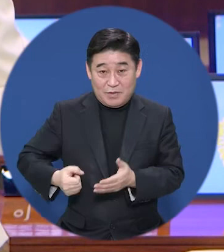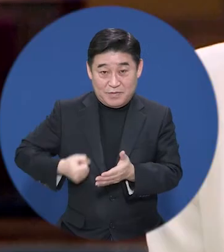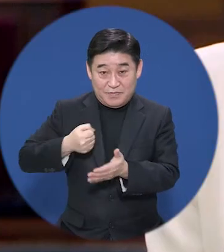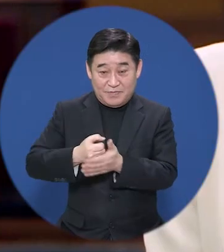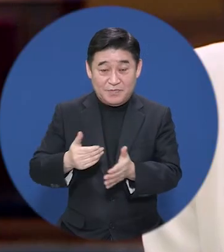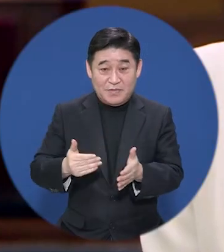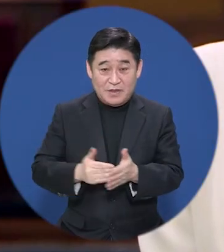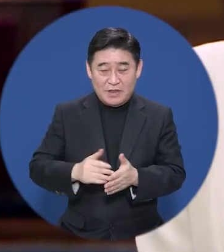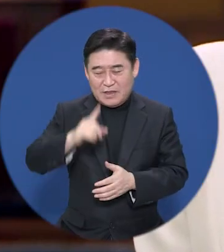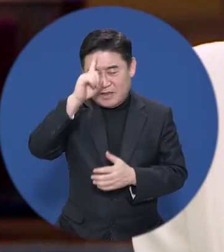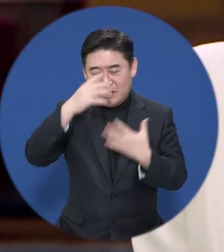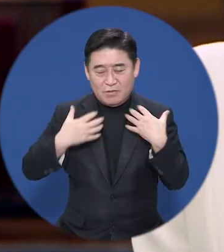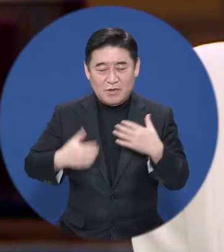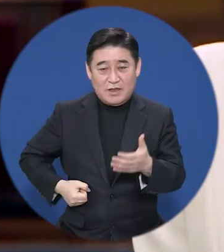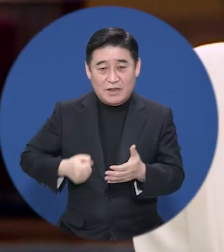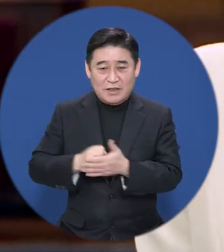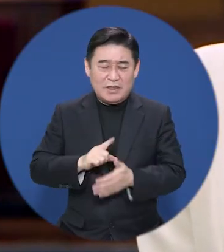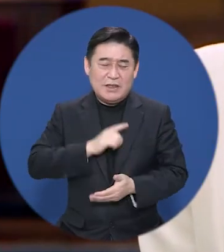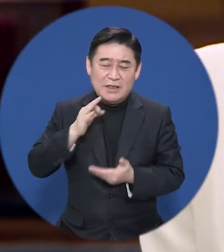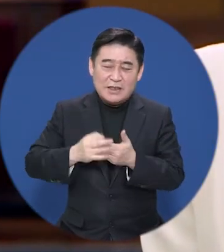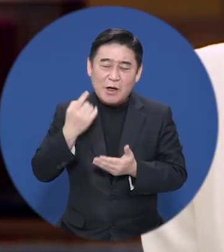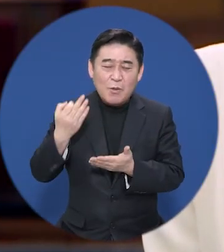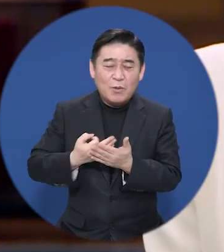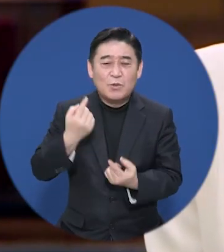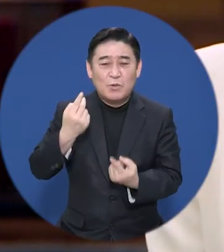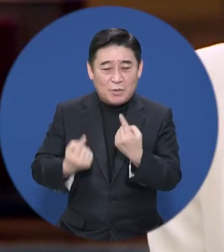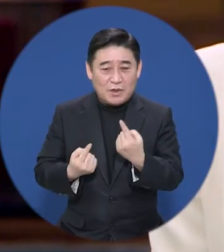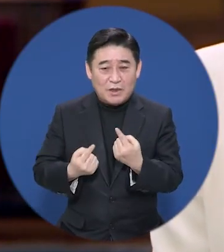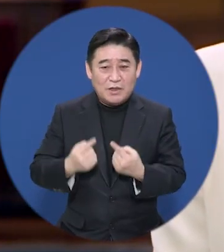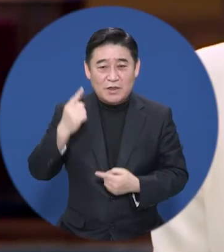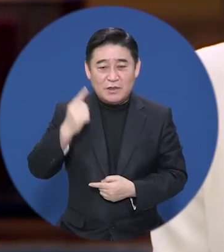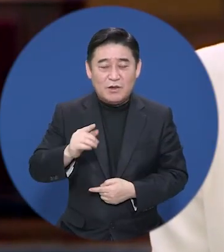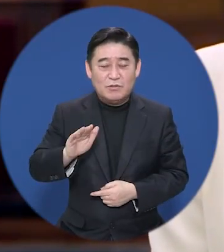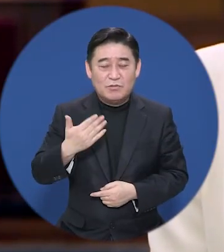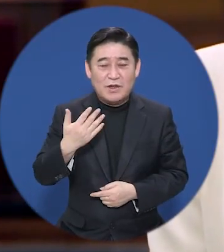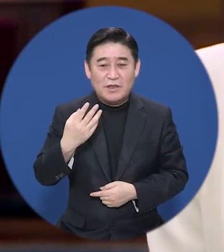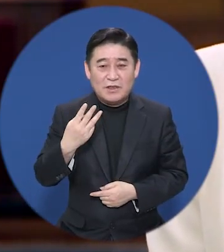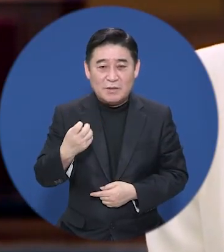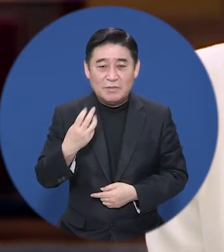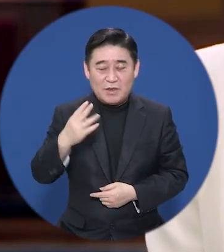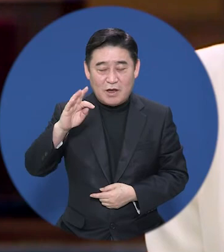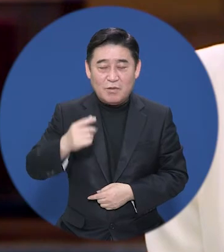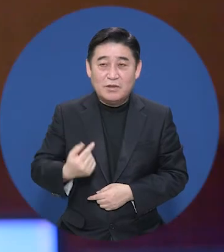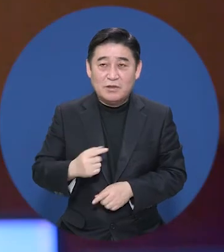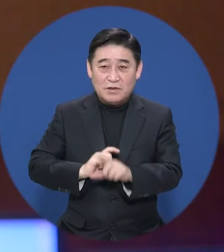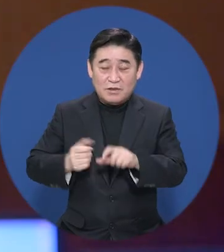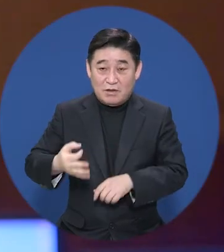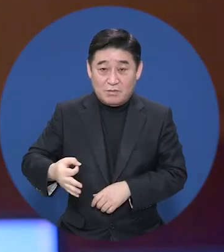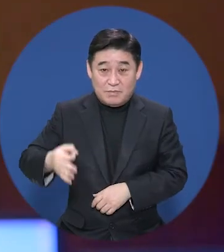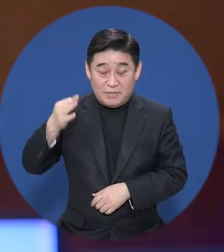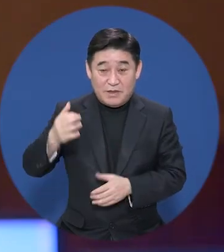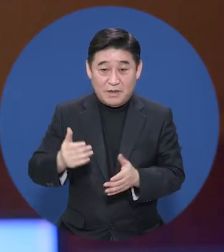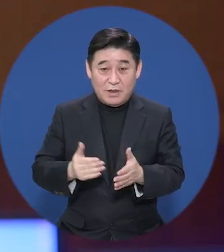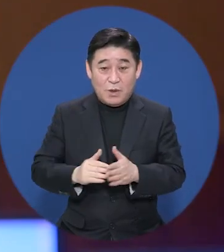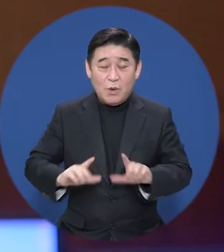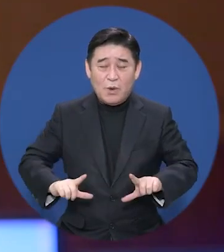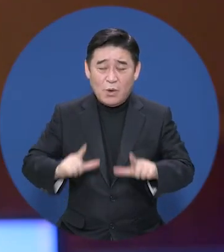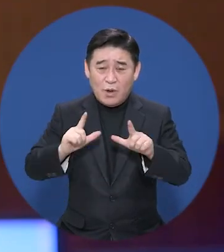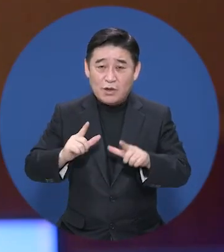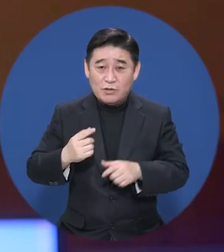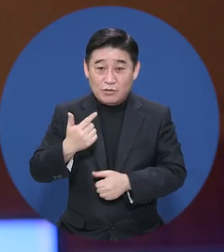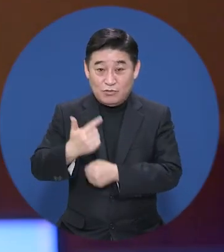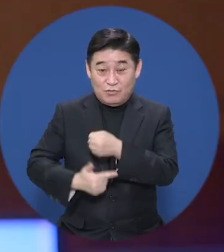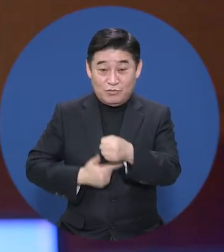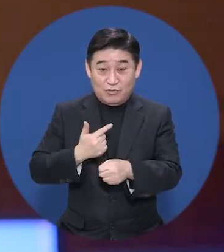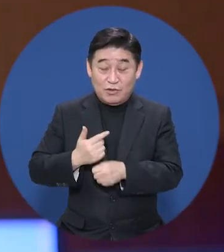건데요. 정부가 지정한 최저임금보다는 1,933원 많은 금액입니다. 올해로 시행